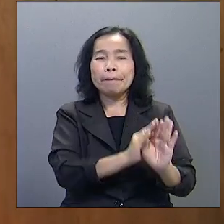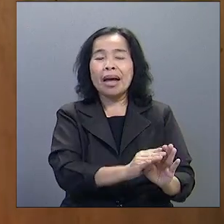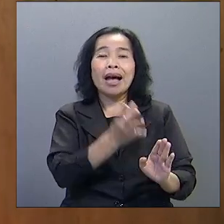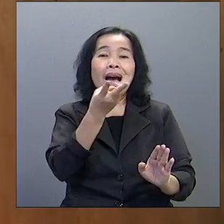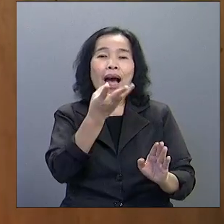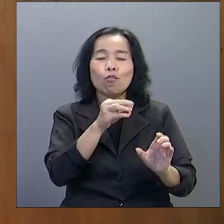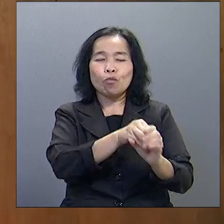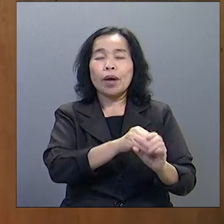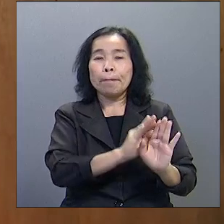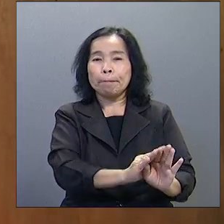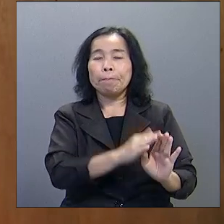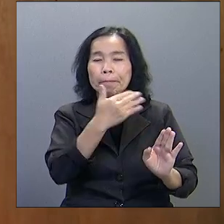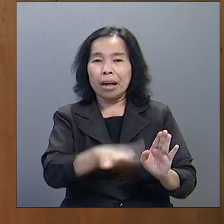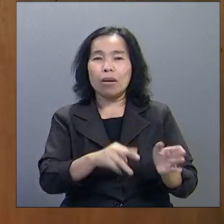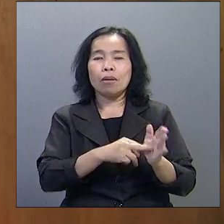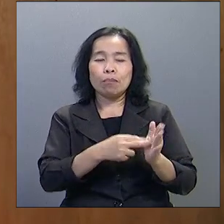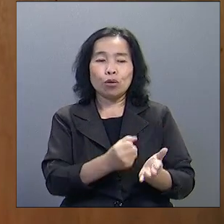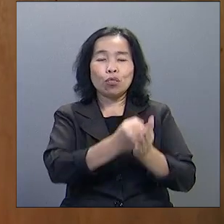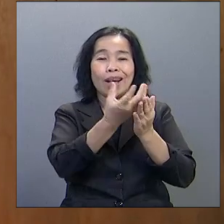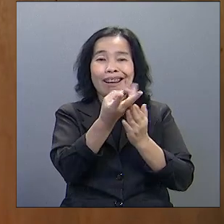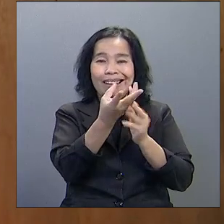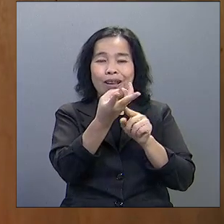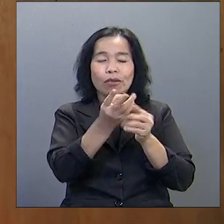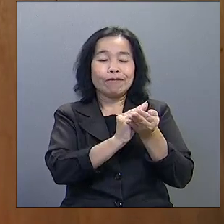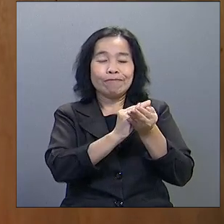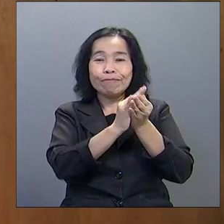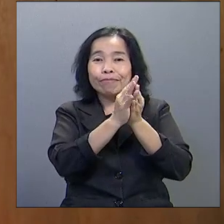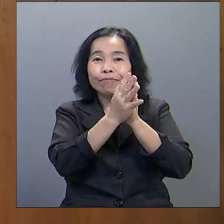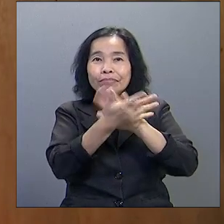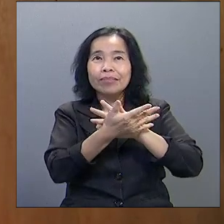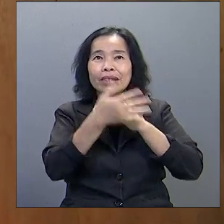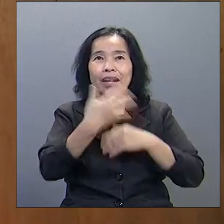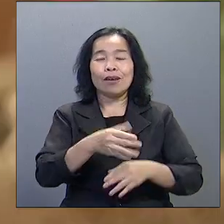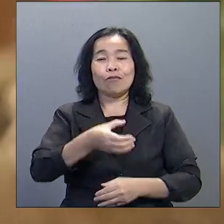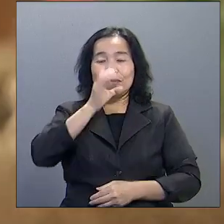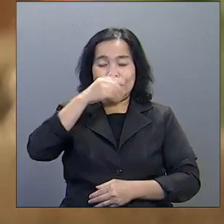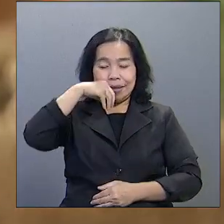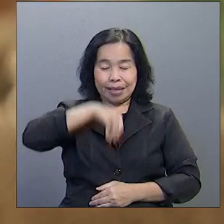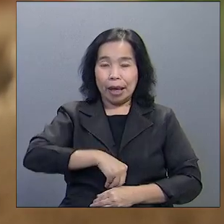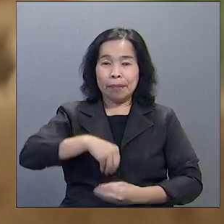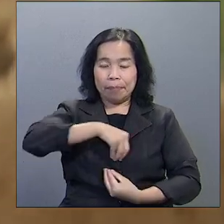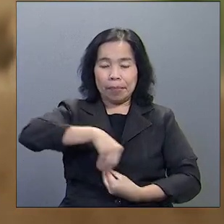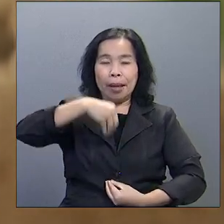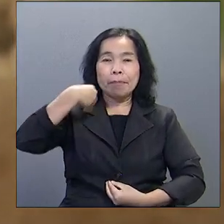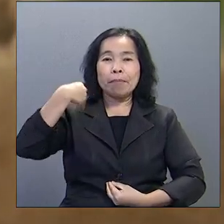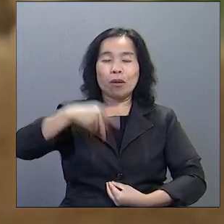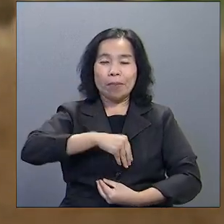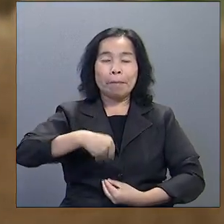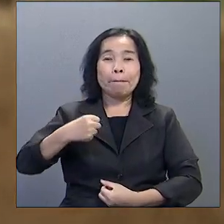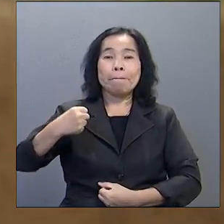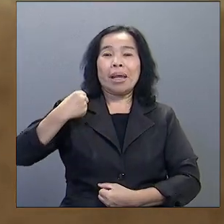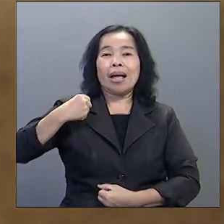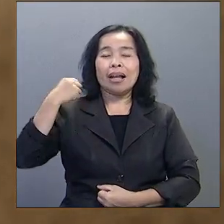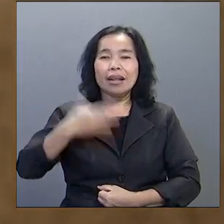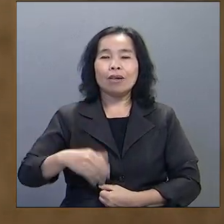ที่ไปช่วยให้ไอ้ตัวจุลินทรีย์ที่อยู่ในลำไส้เราเนี่ยฮะมีประโยชน์แล้วก็พอลำไส้เราแข็งแรงนะครับสุขภาพ